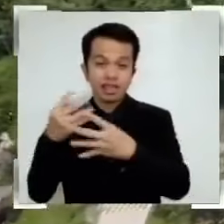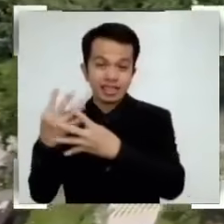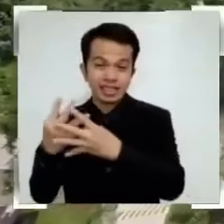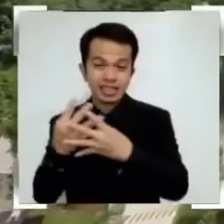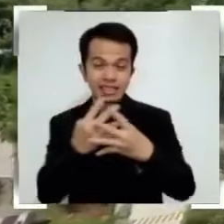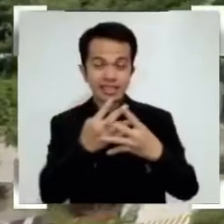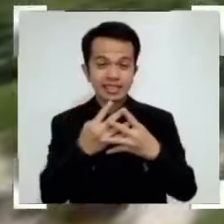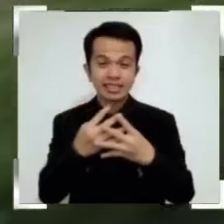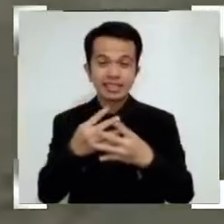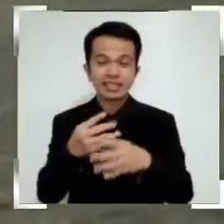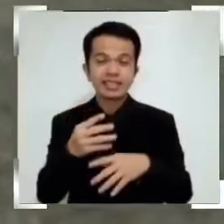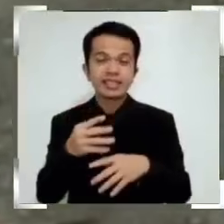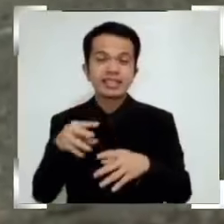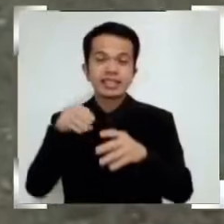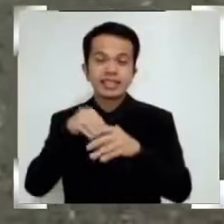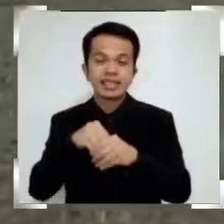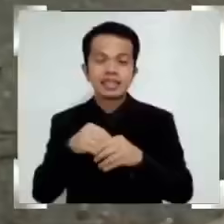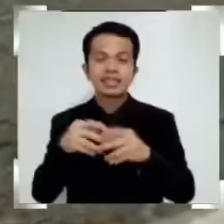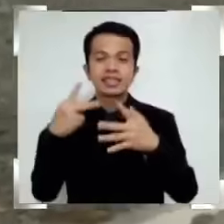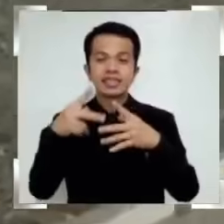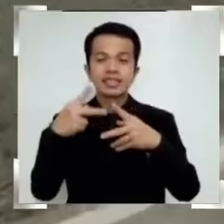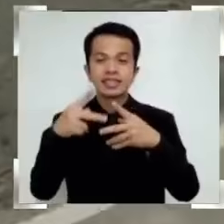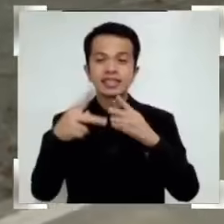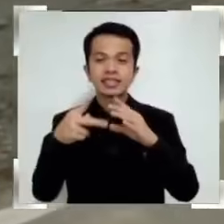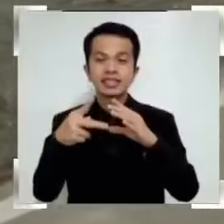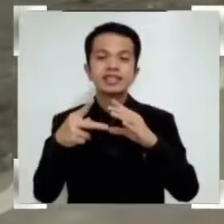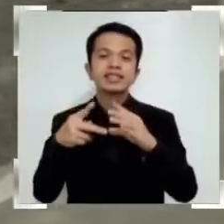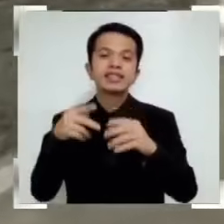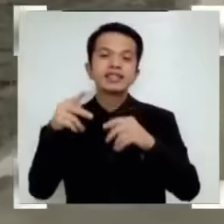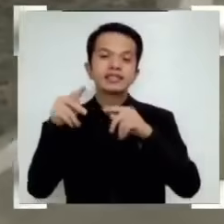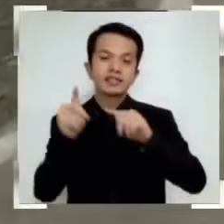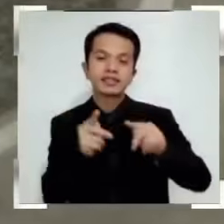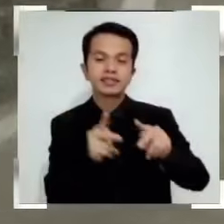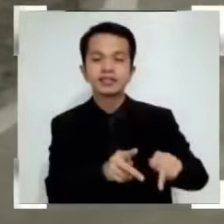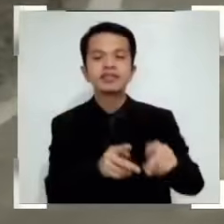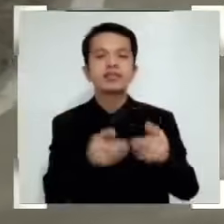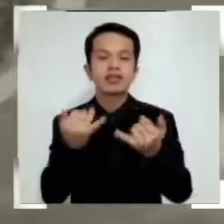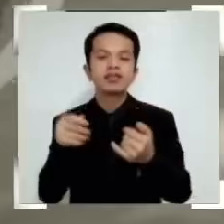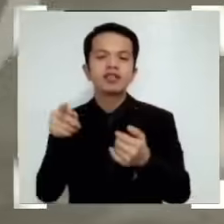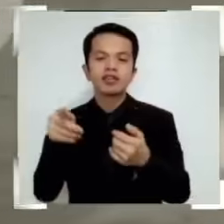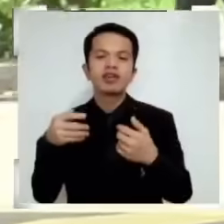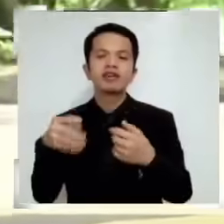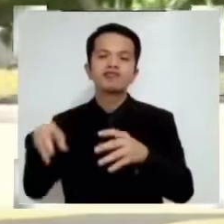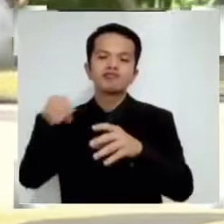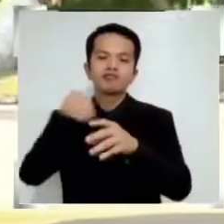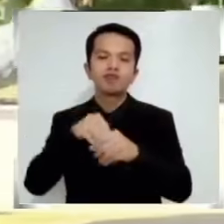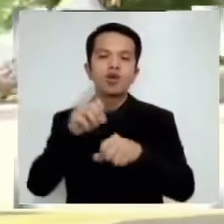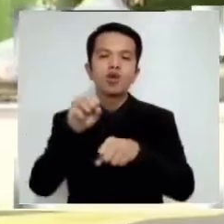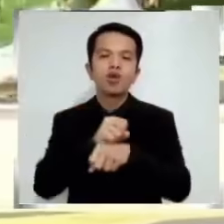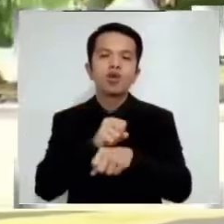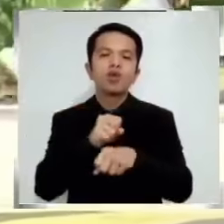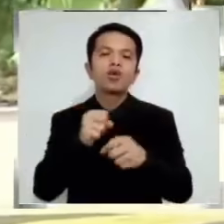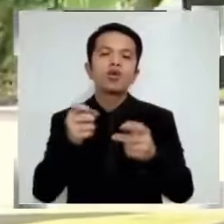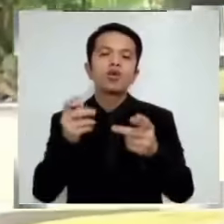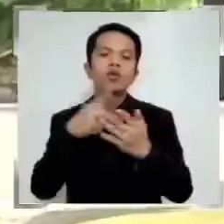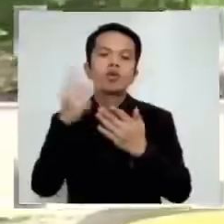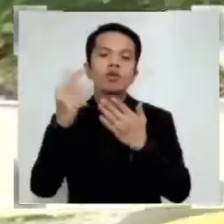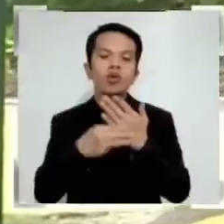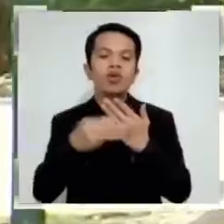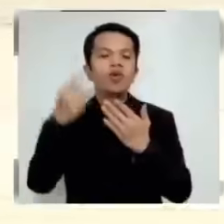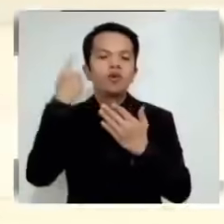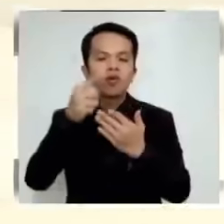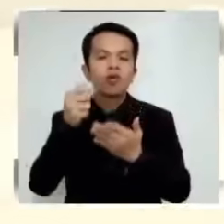Puerto Princesa, Palawan. Nag-qualify sila sa work program bilang paghahanda para ma-reintegrate o makabalik sa